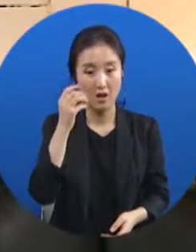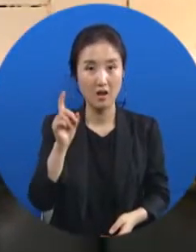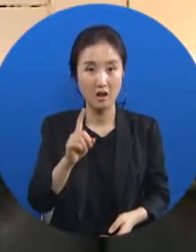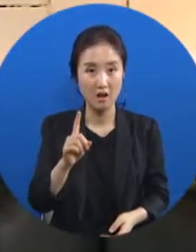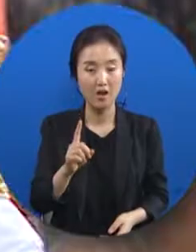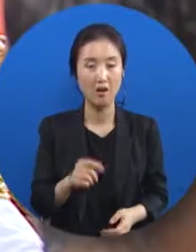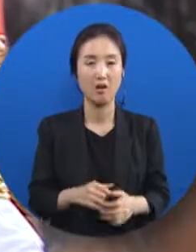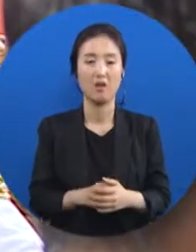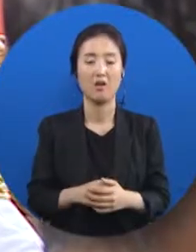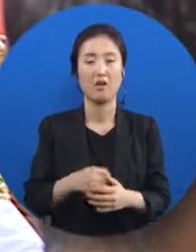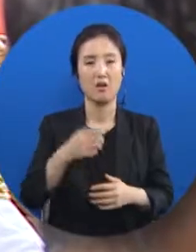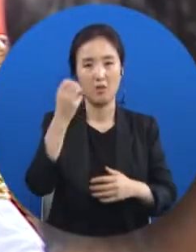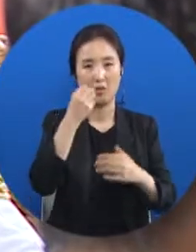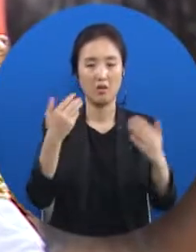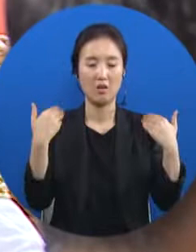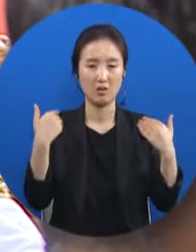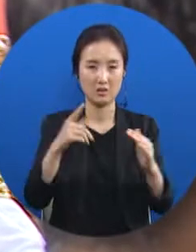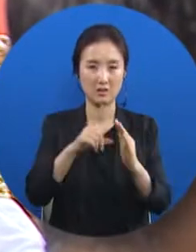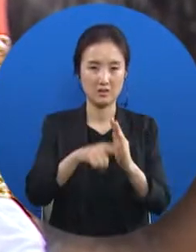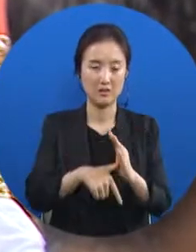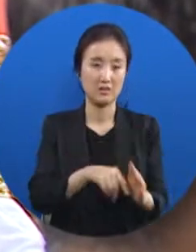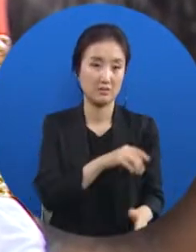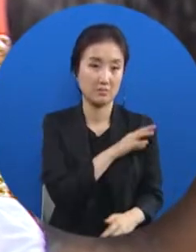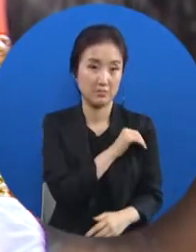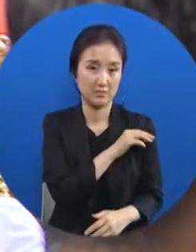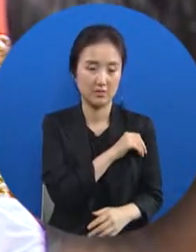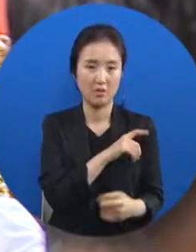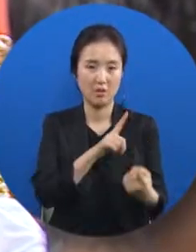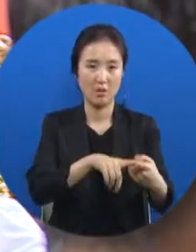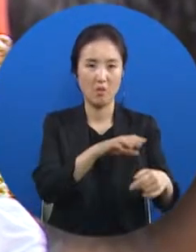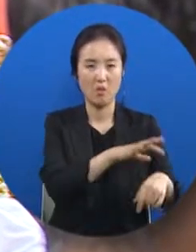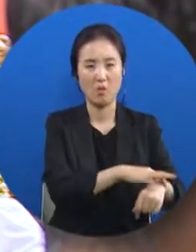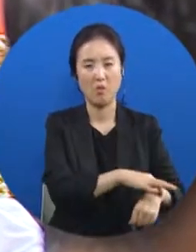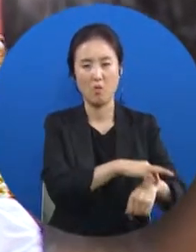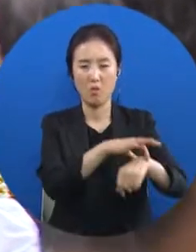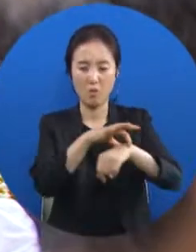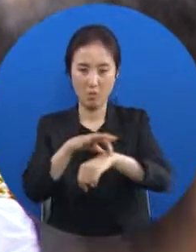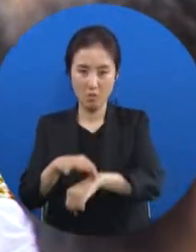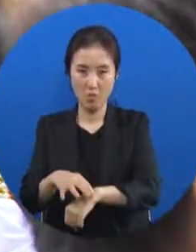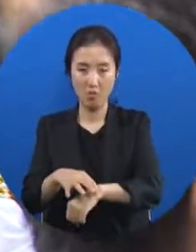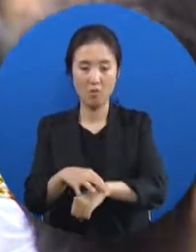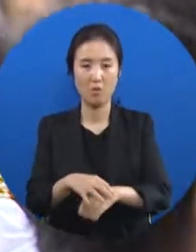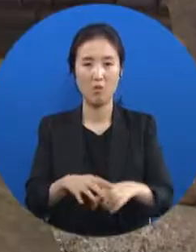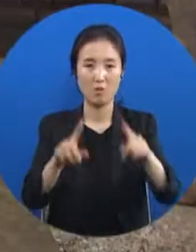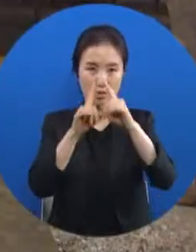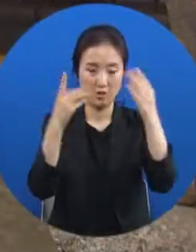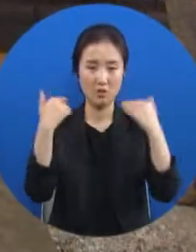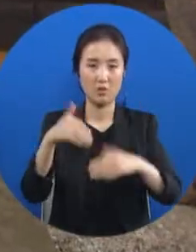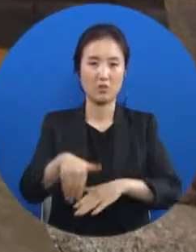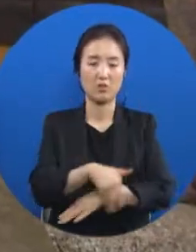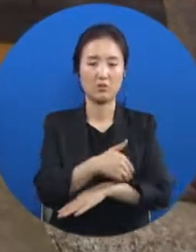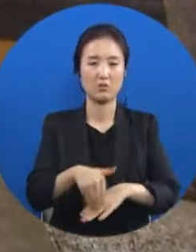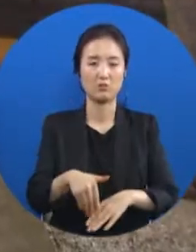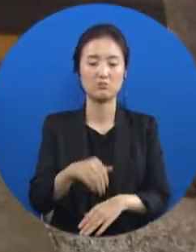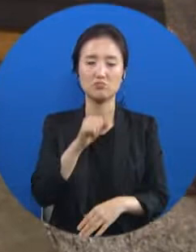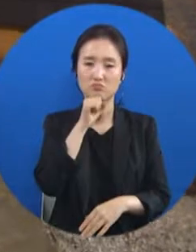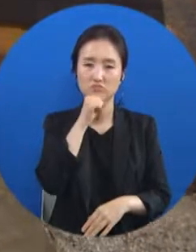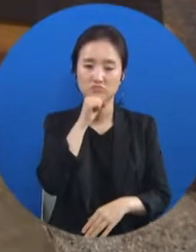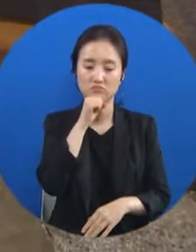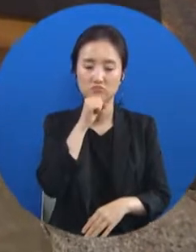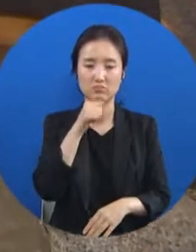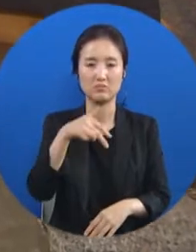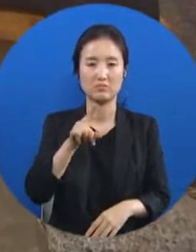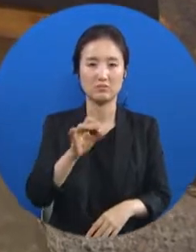가요. 야, 그래서 대학 가서도 장학금을 또 받았어요. 예, 이게 너무 행복한 거죠. 예. 근데